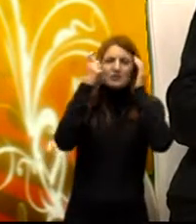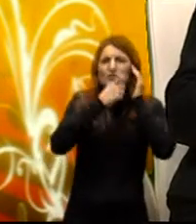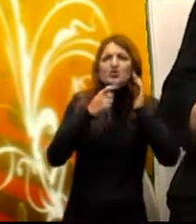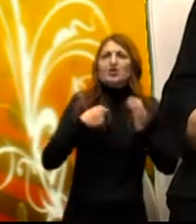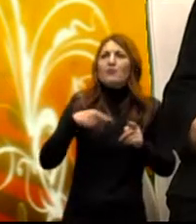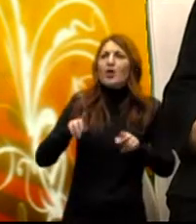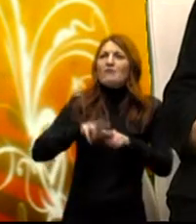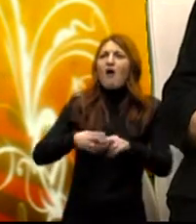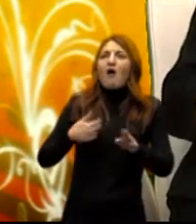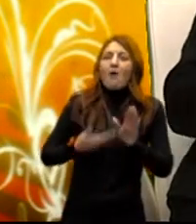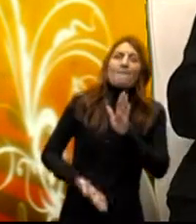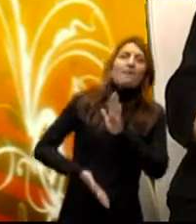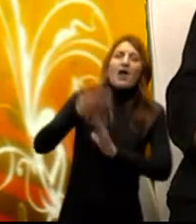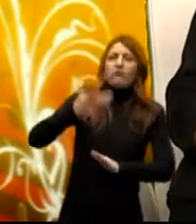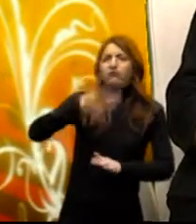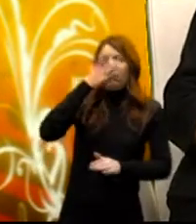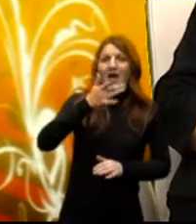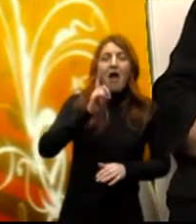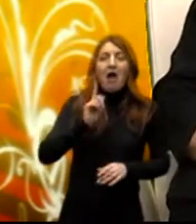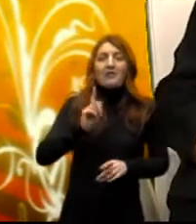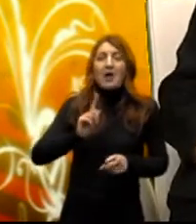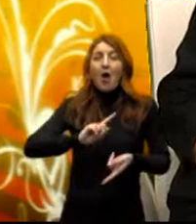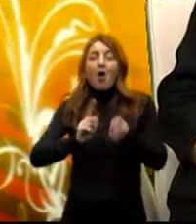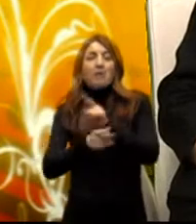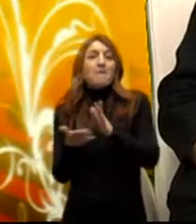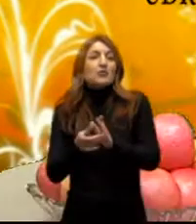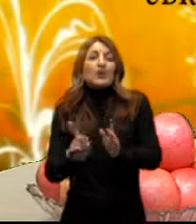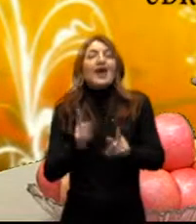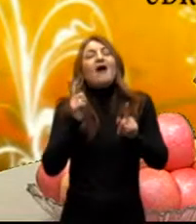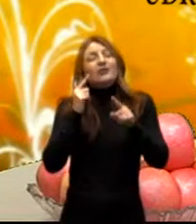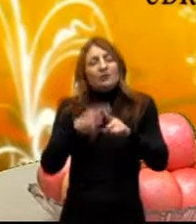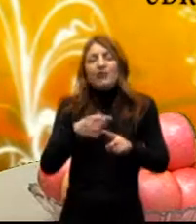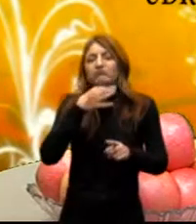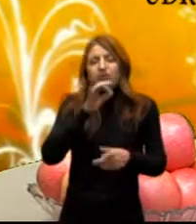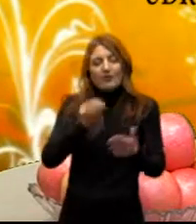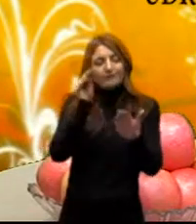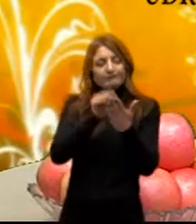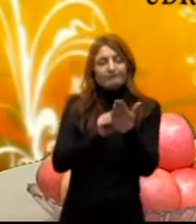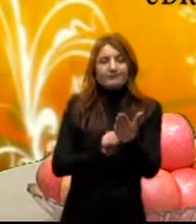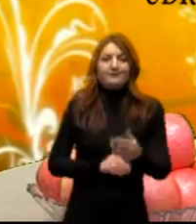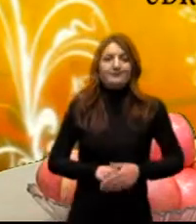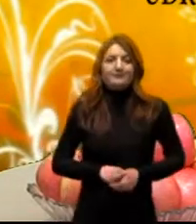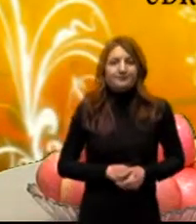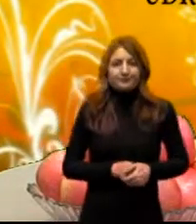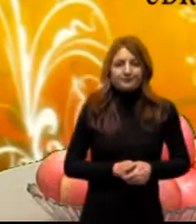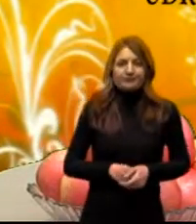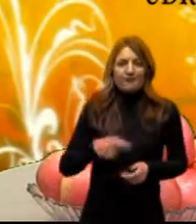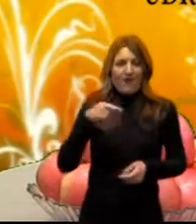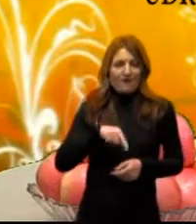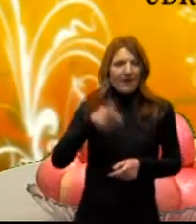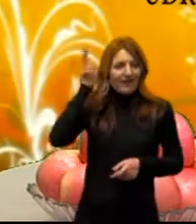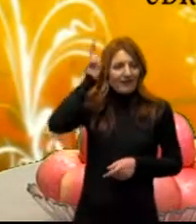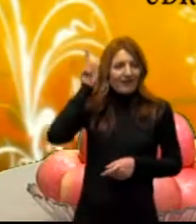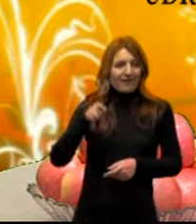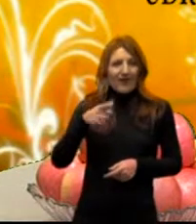je bilo, a nekad je obrnuto. Točno. Jer mislim taj dnevnik glavobolje ima još za svrhu po